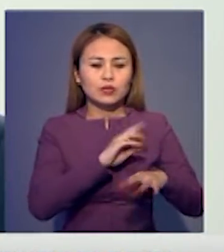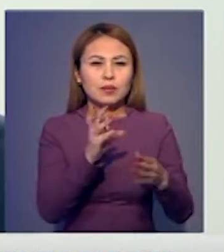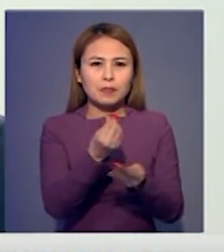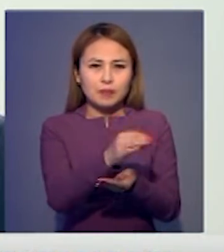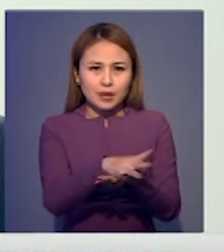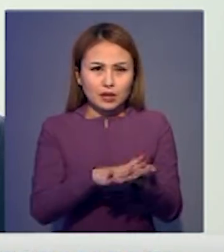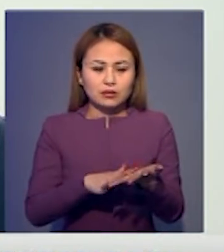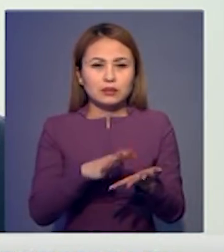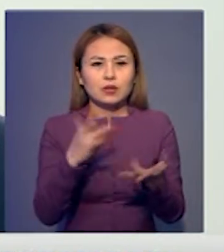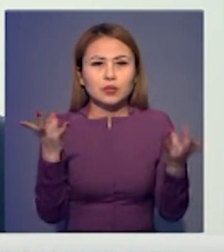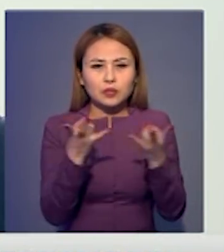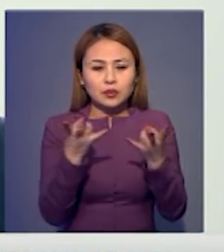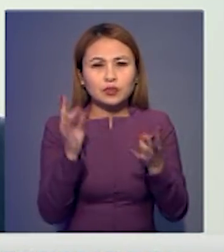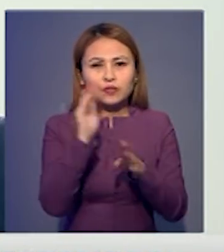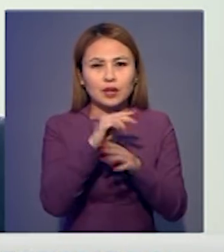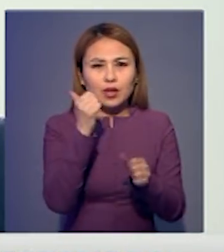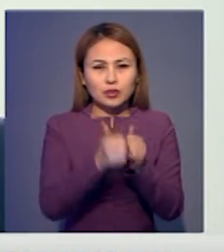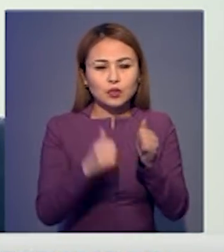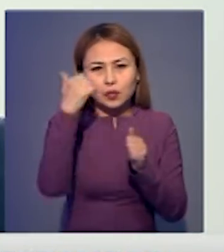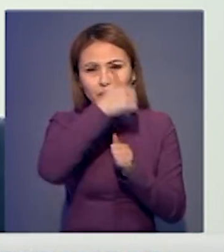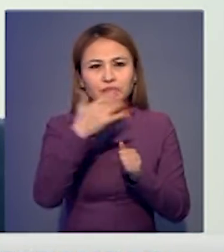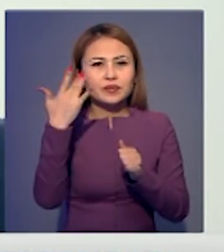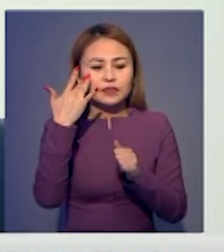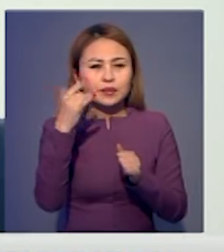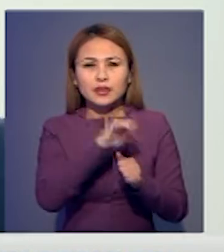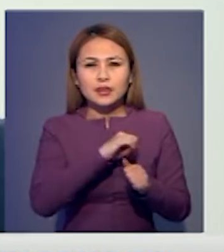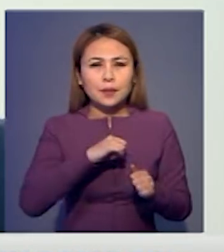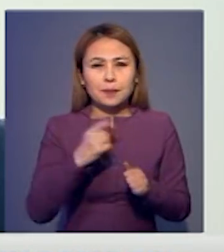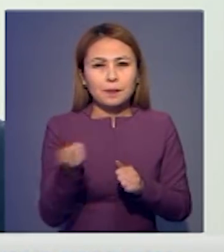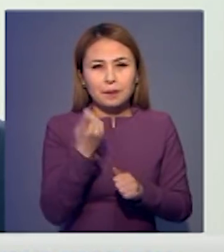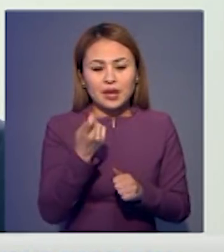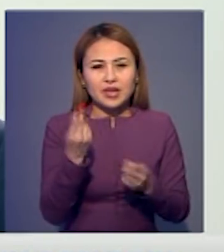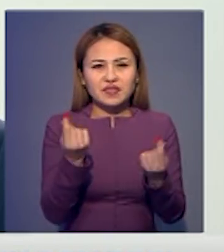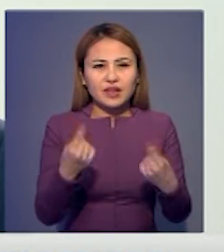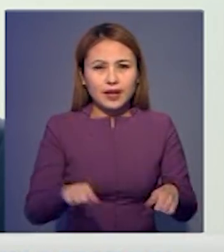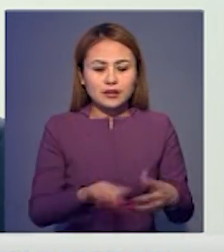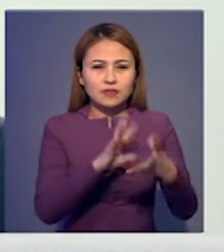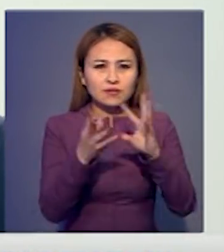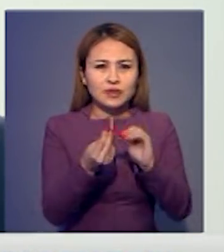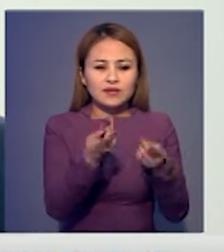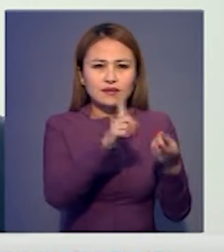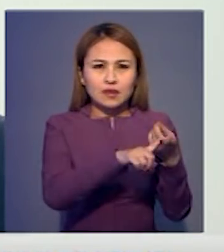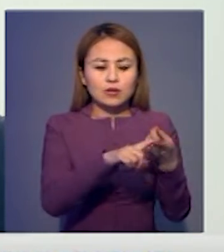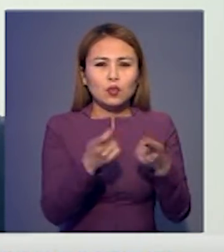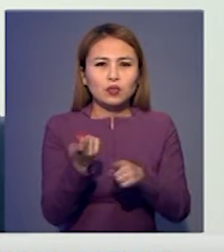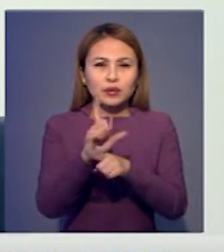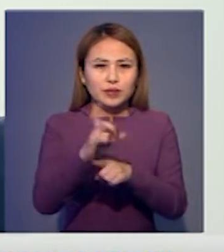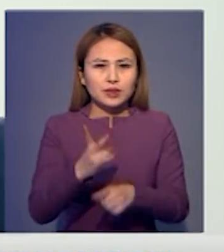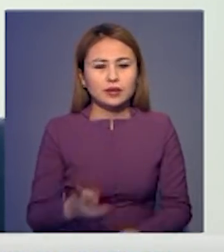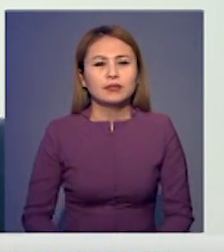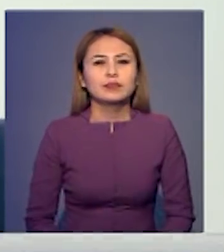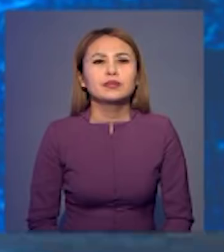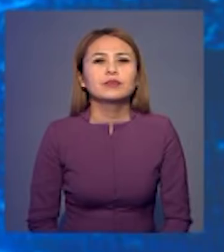қарай жалғастыруымыз керек. Жыл сайын жалақы ең кем деген кезде инфляцияның деңгейінде көбейтілу керек.